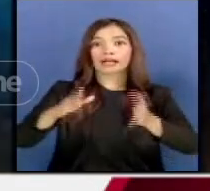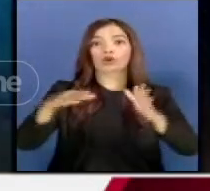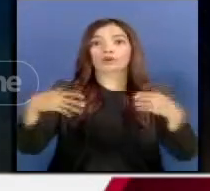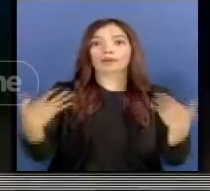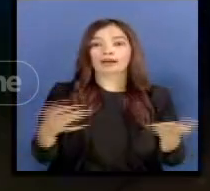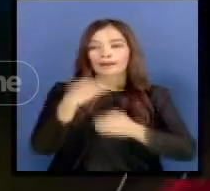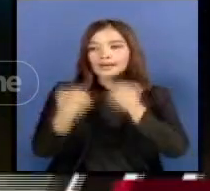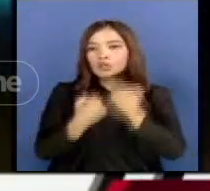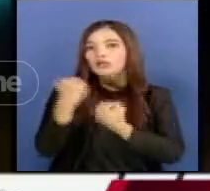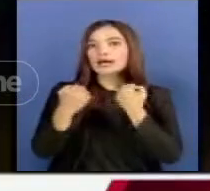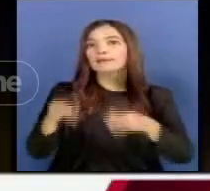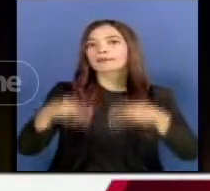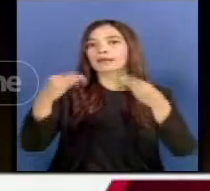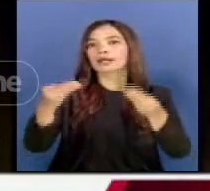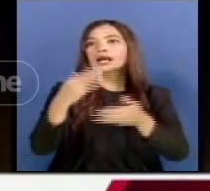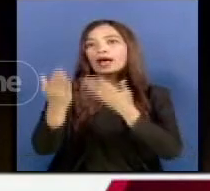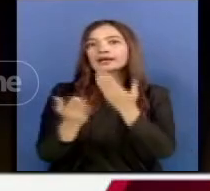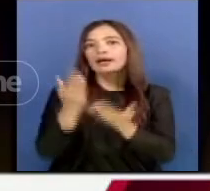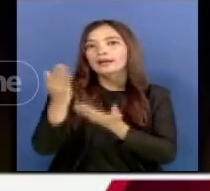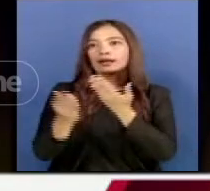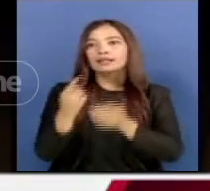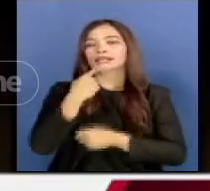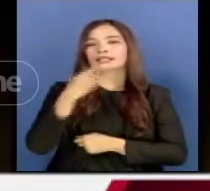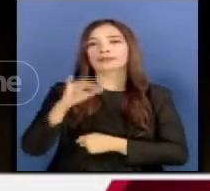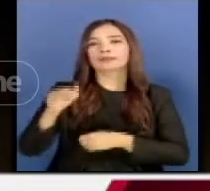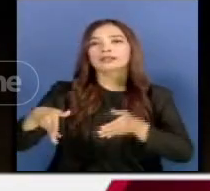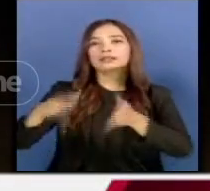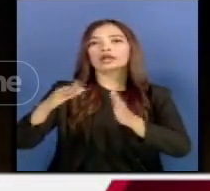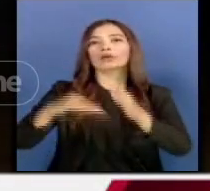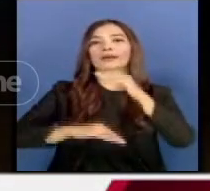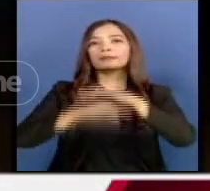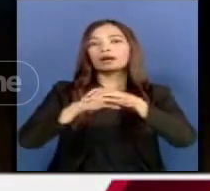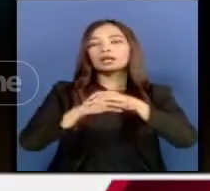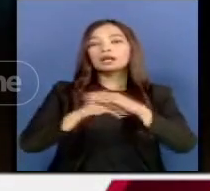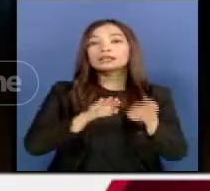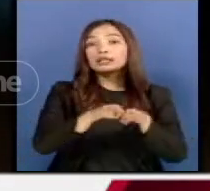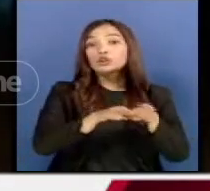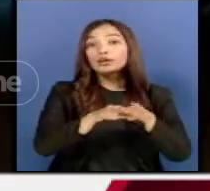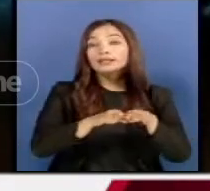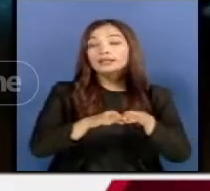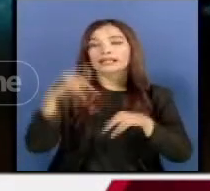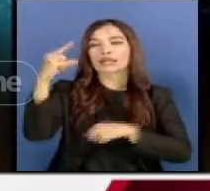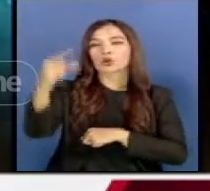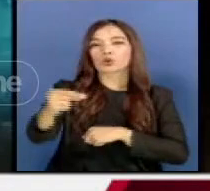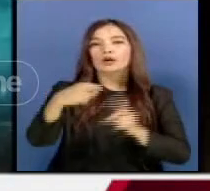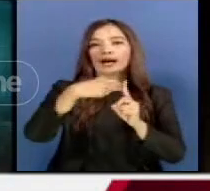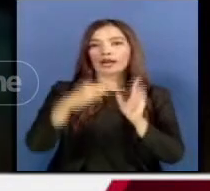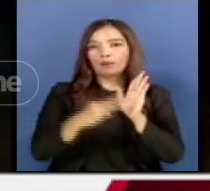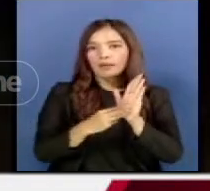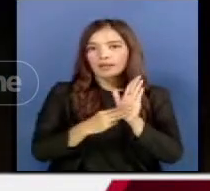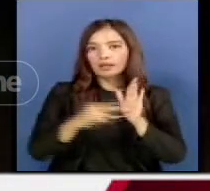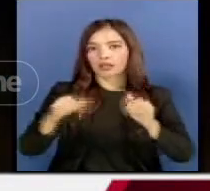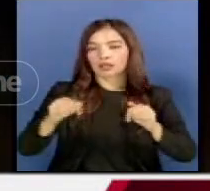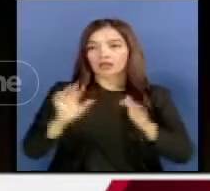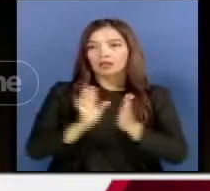dari upaya kita untuk memberikan layanan rute yang maksimal sesuai dengan jarak kilometer di